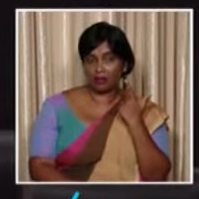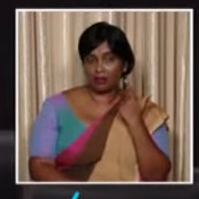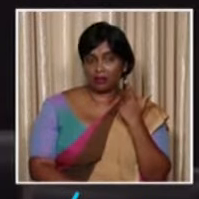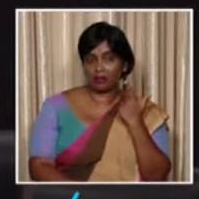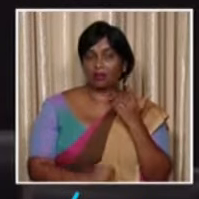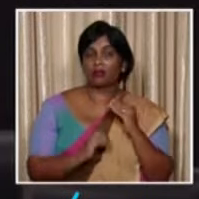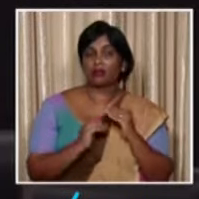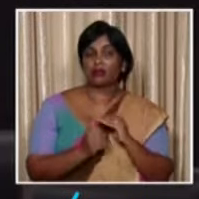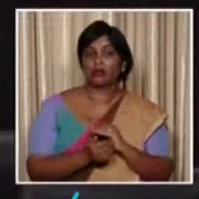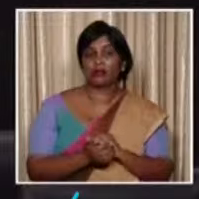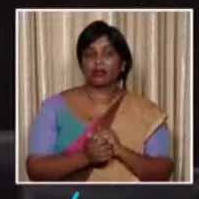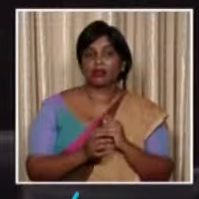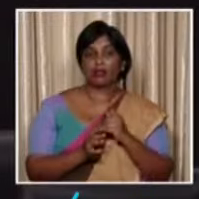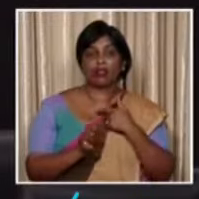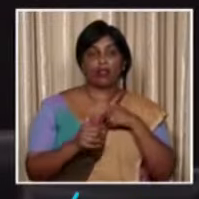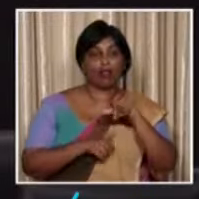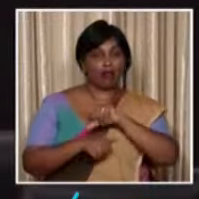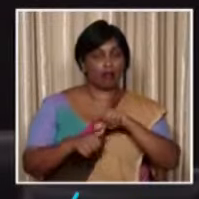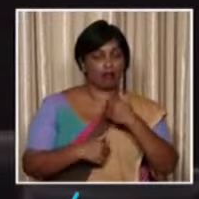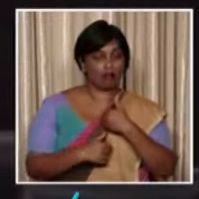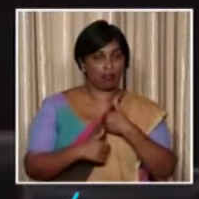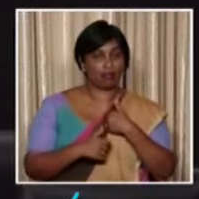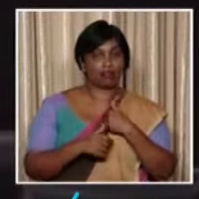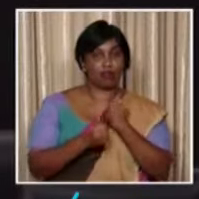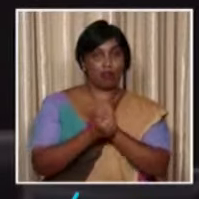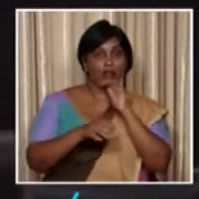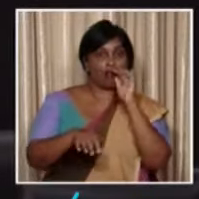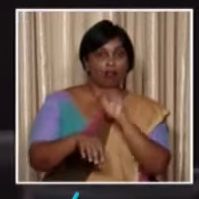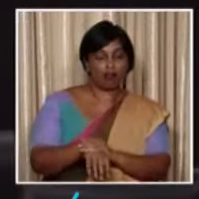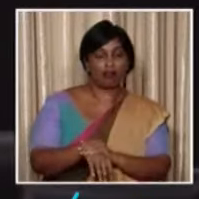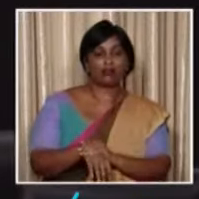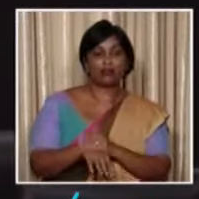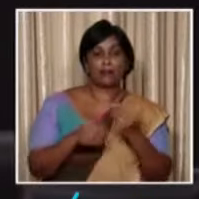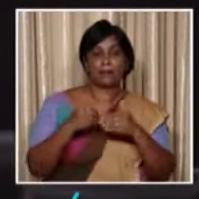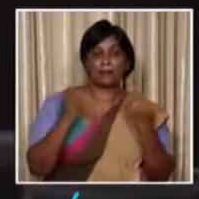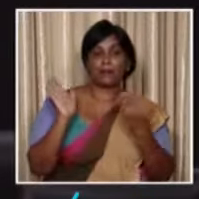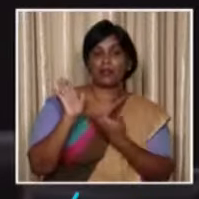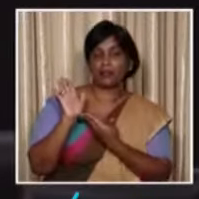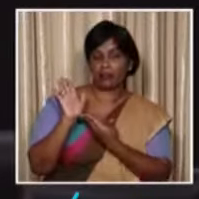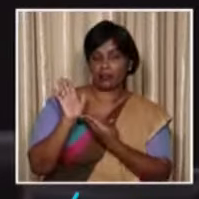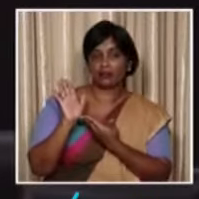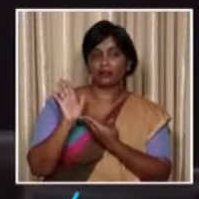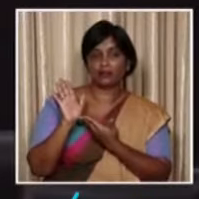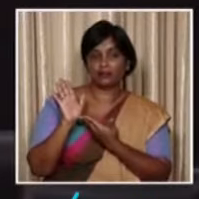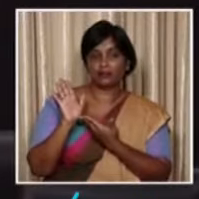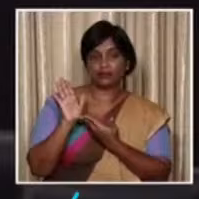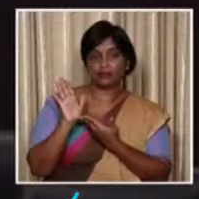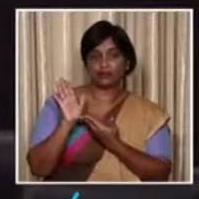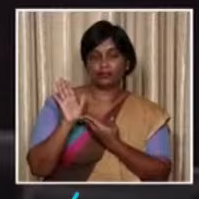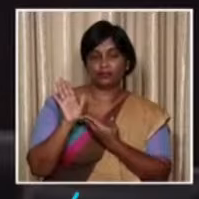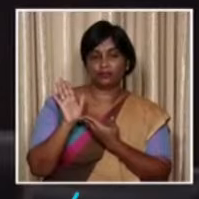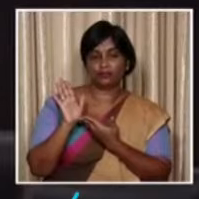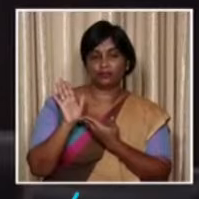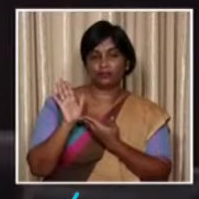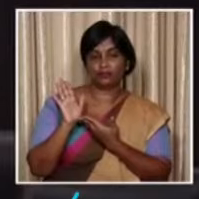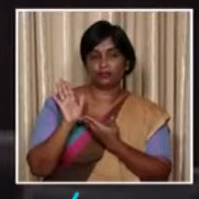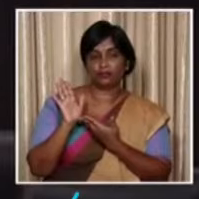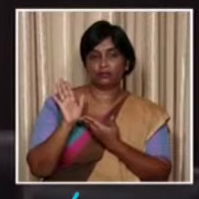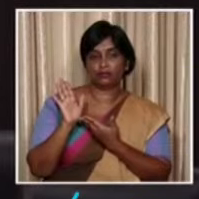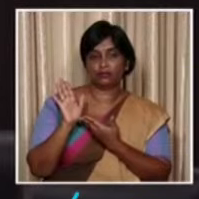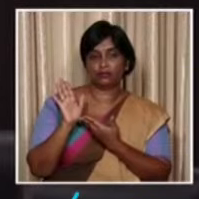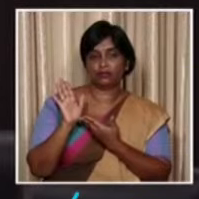ඊට පස්සේ යුරෝ නිපෝන් ආයතනයේ තිබලා වටලලා ගත්තේ මේ තියෙන පත්තරේ මෙන්න පත්තරේ මං කියනවා